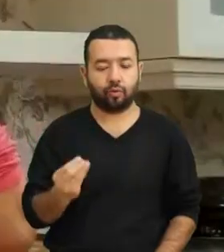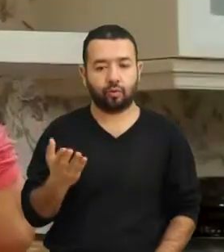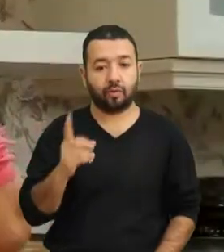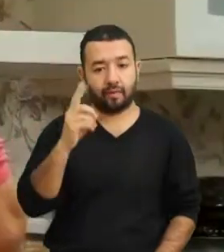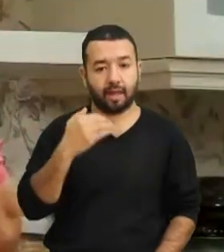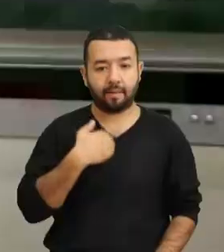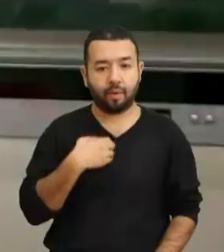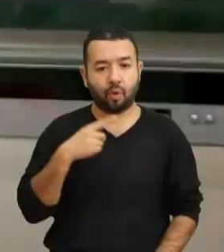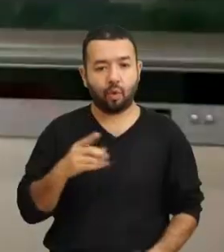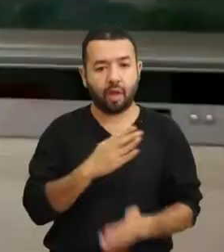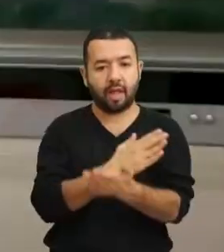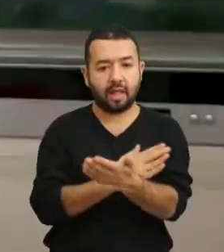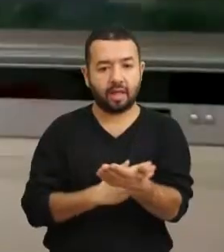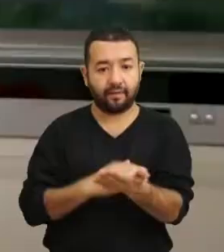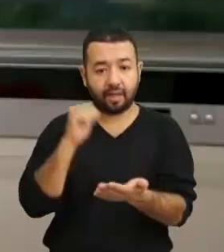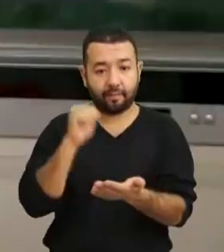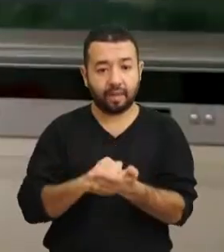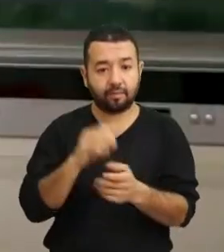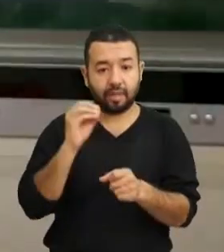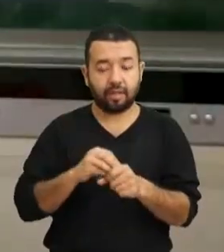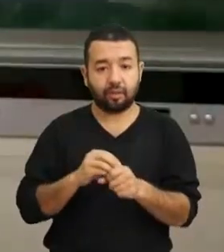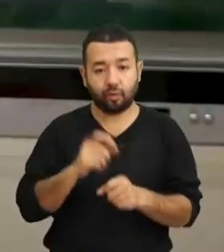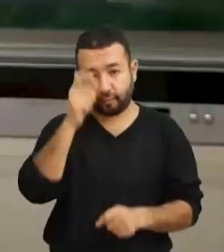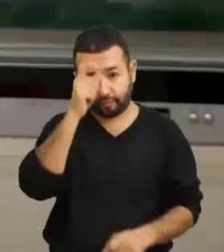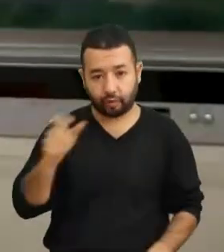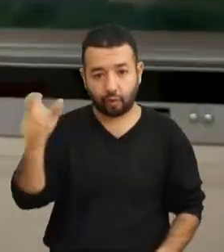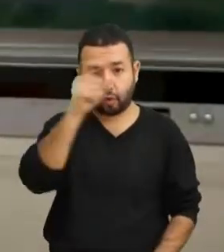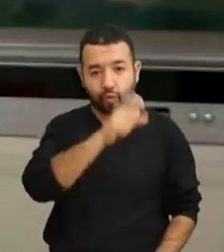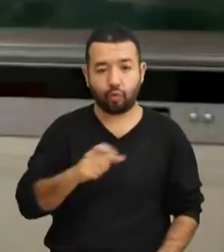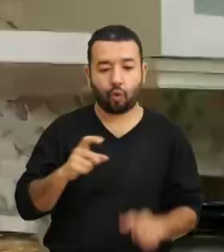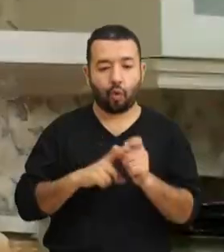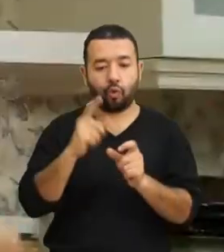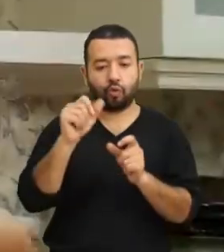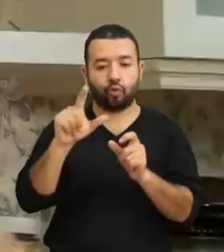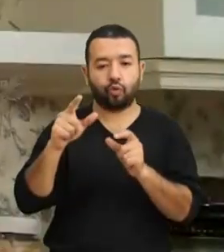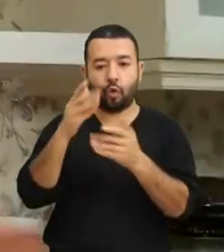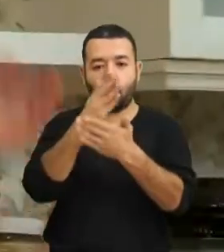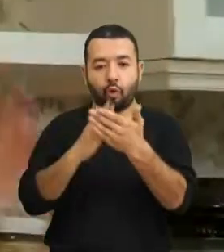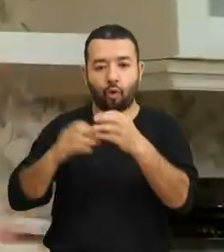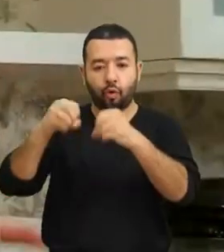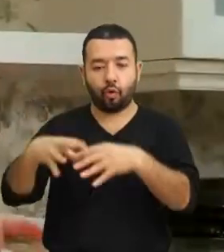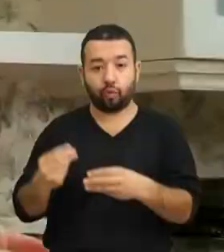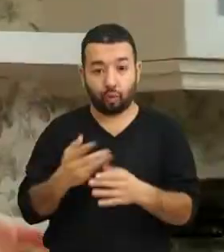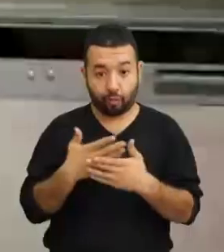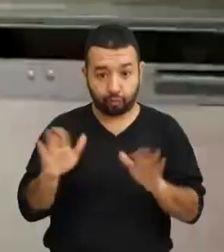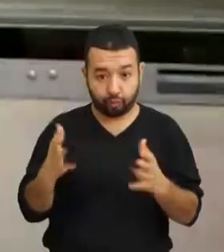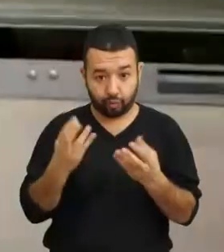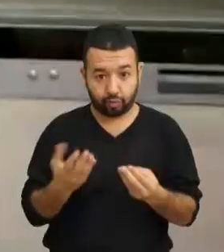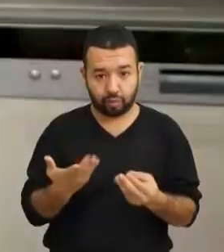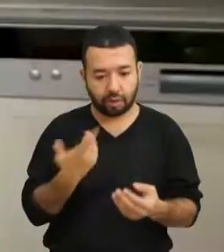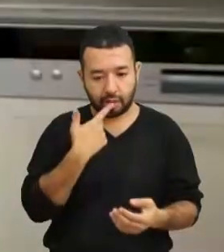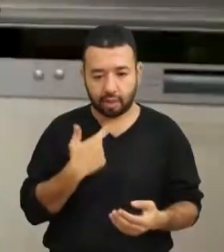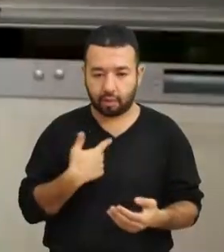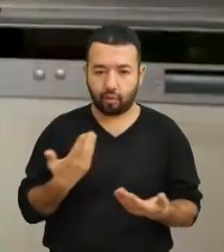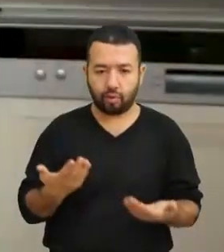Valla bence o davetiyeleri basmak için Türkiye'nin bir bölümü çöl olmuştur. Ne diyorsun la, o kadar büyük mü yani? Sen ne